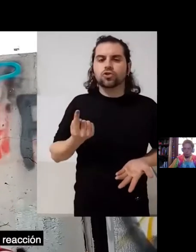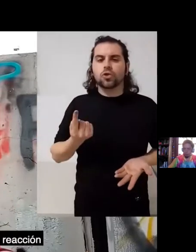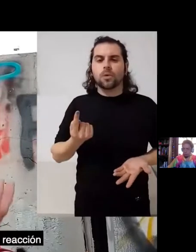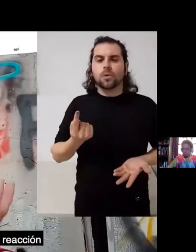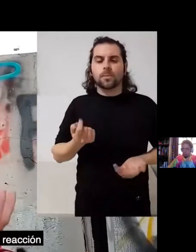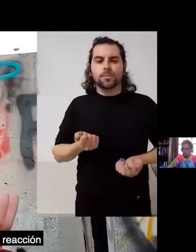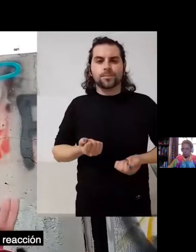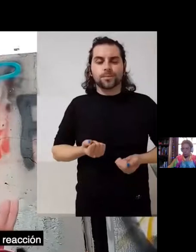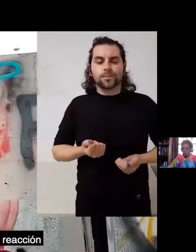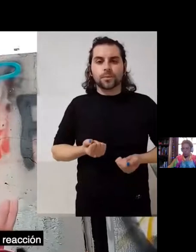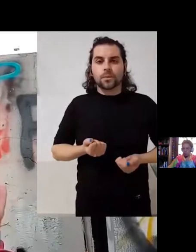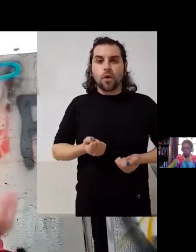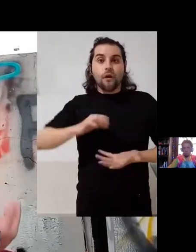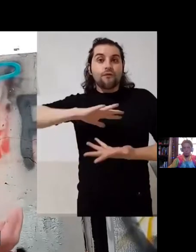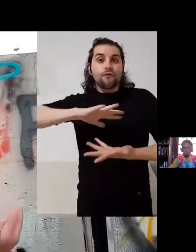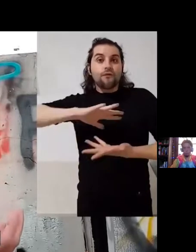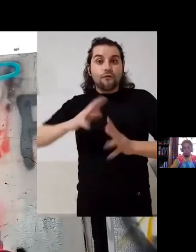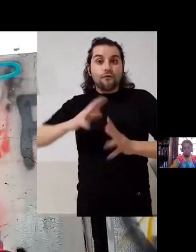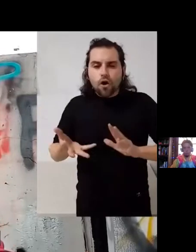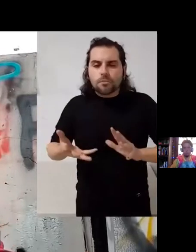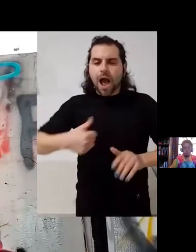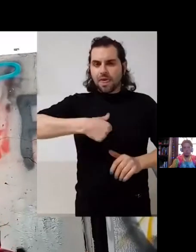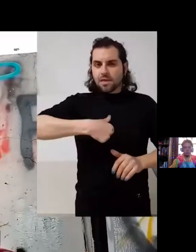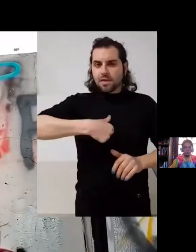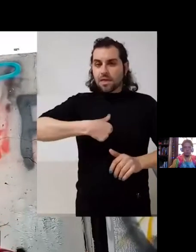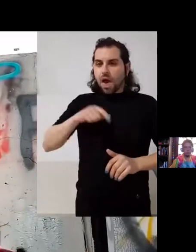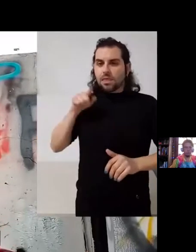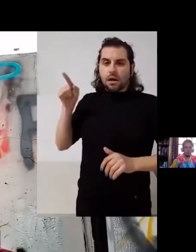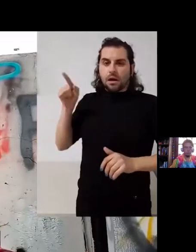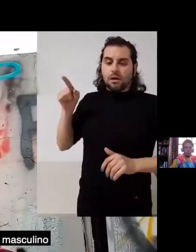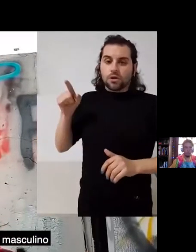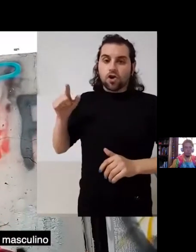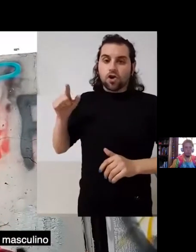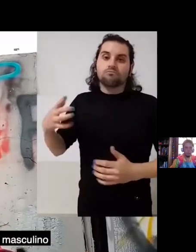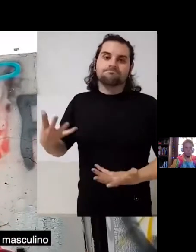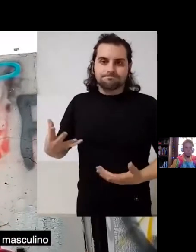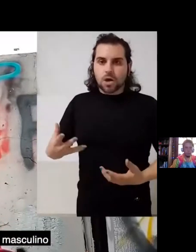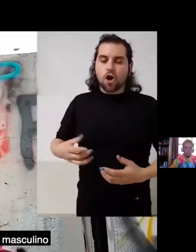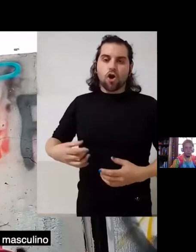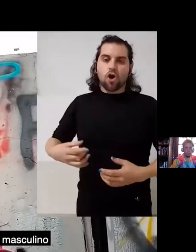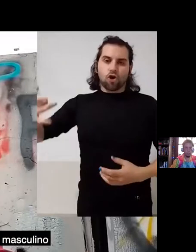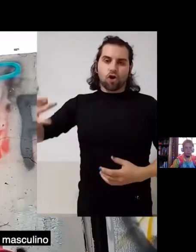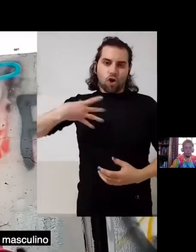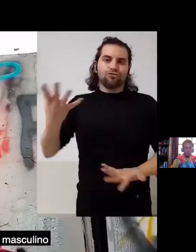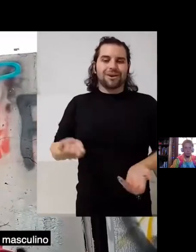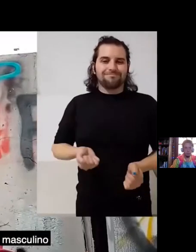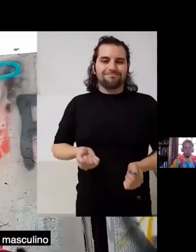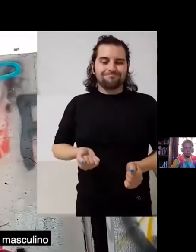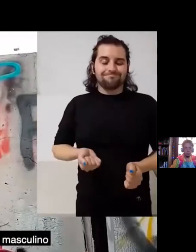ça fait à une réaction justement à mon identité. Ou